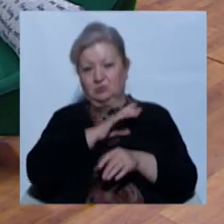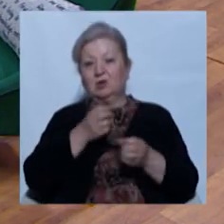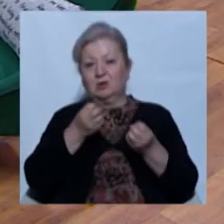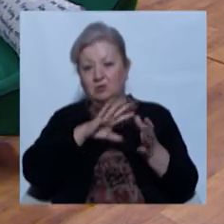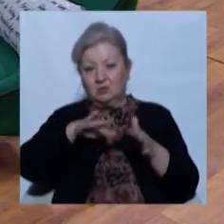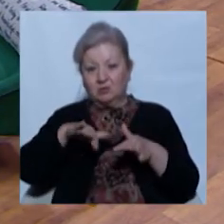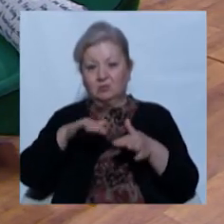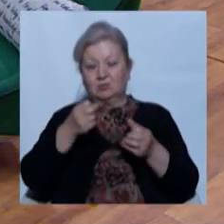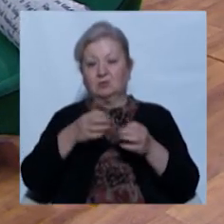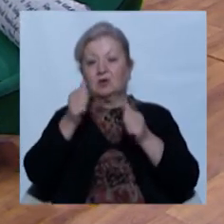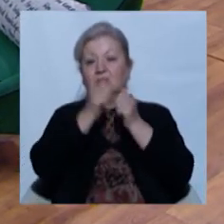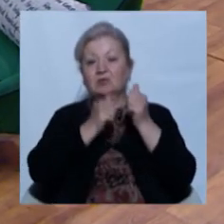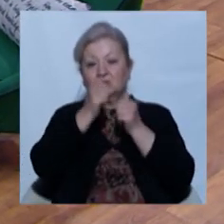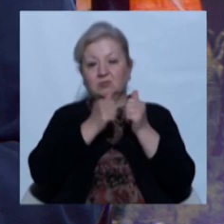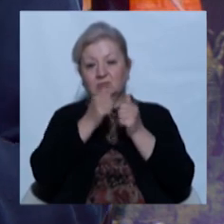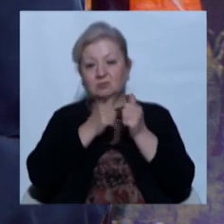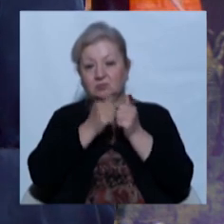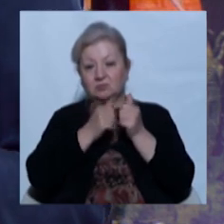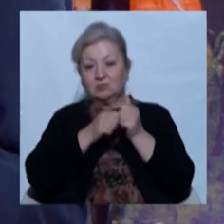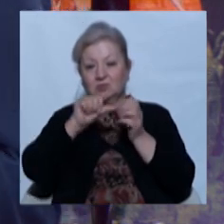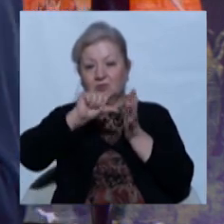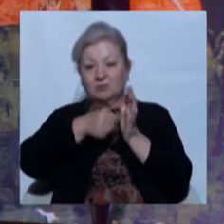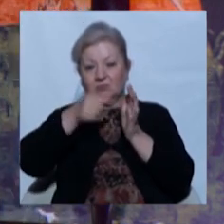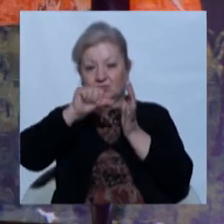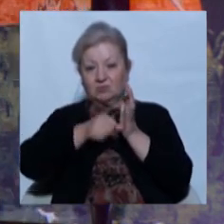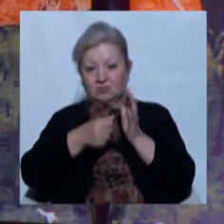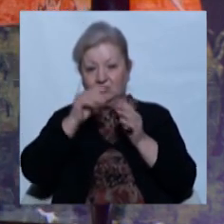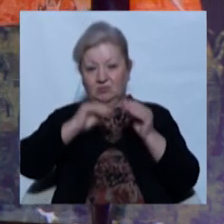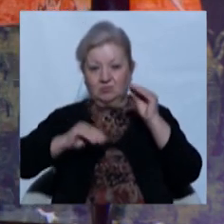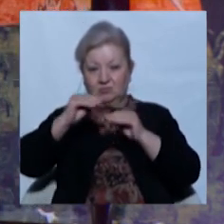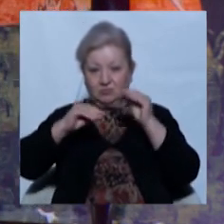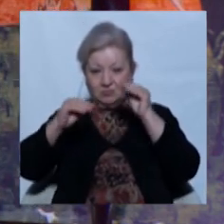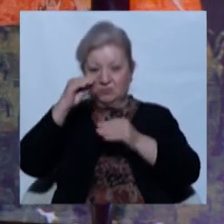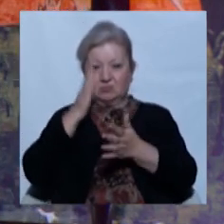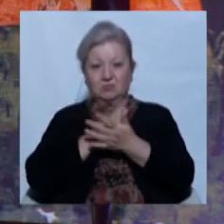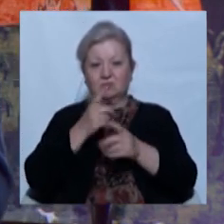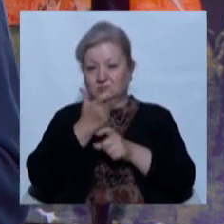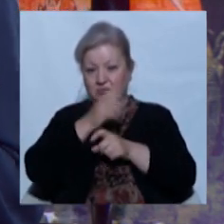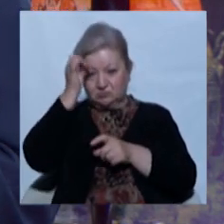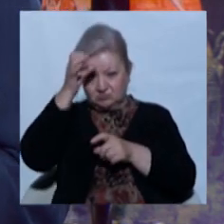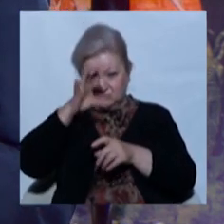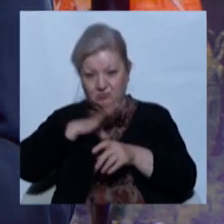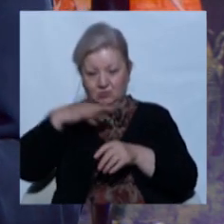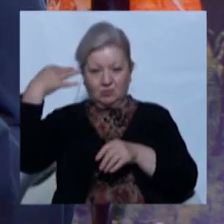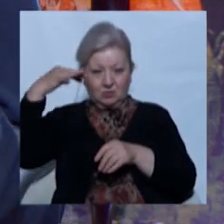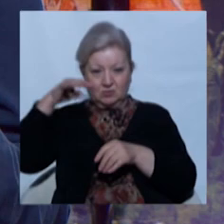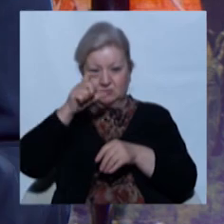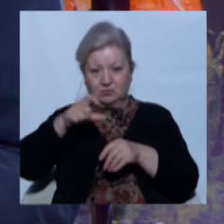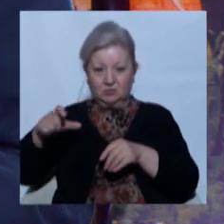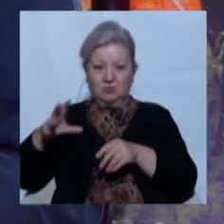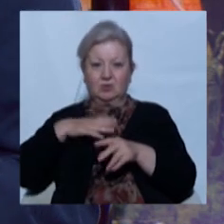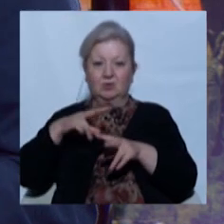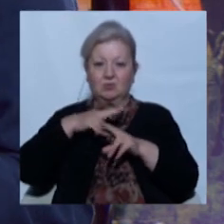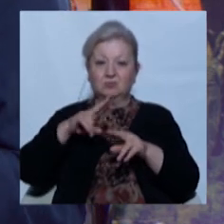ქვაზე ქვის კვეთის და ქვის ნაგებობებში ძალიან ცნობილები იყვნენ აჭარლები, ისე რომ ვთქვათ,